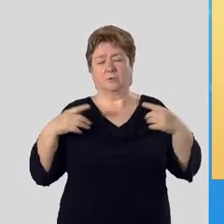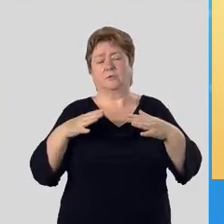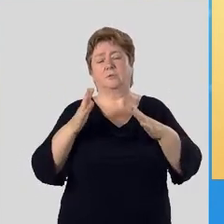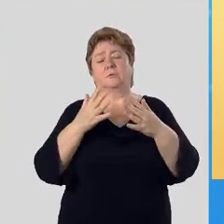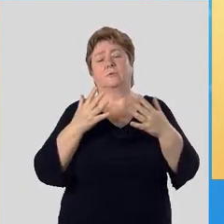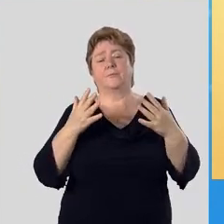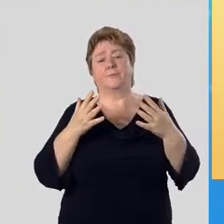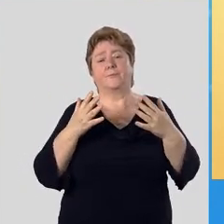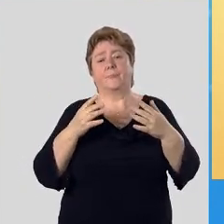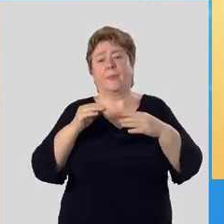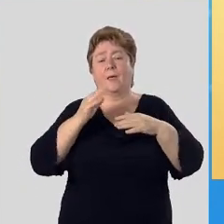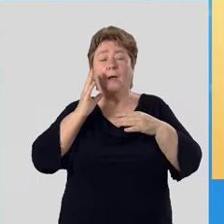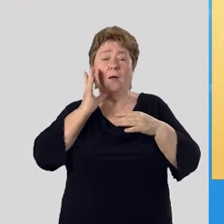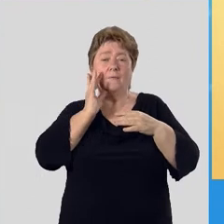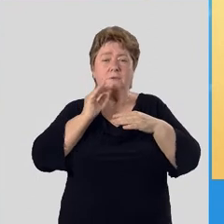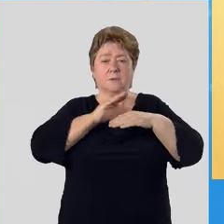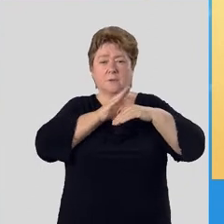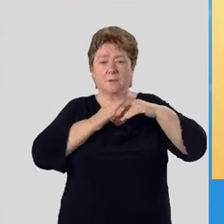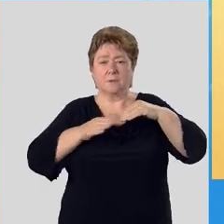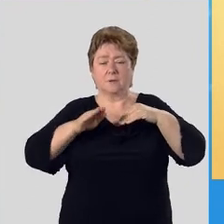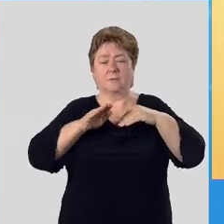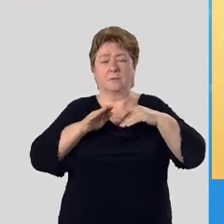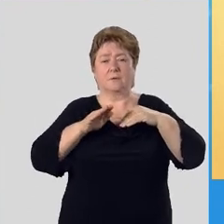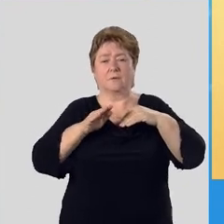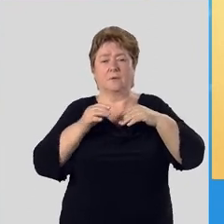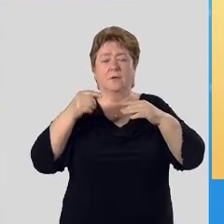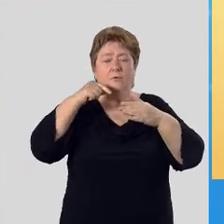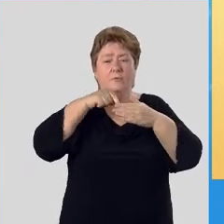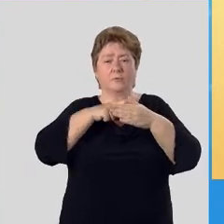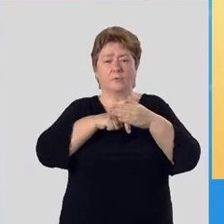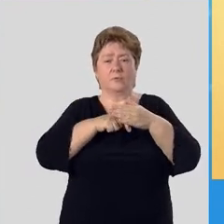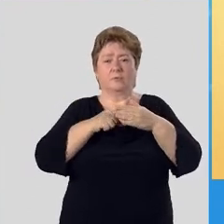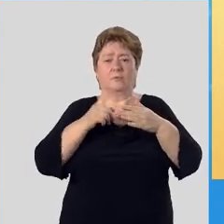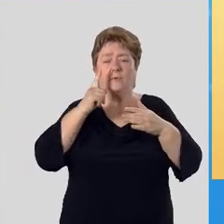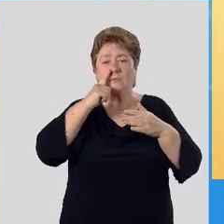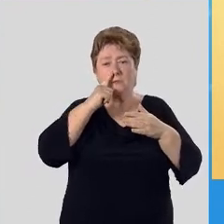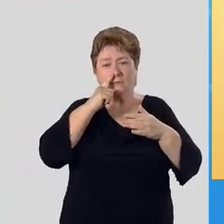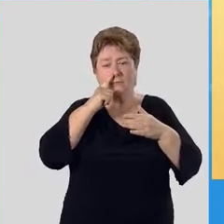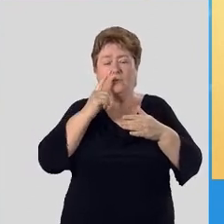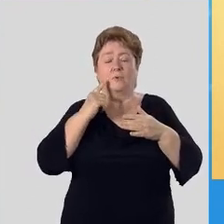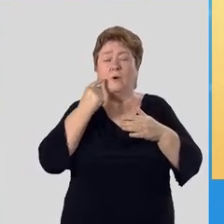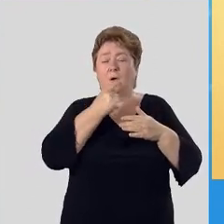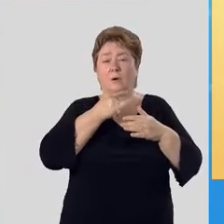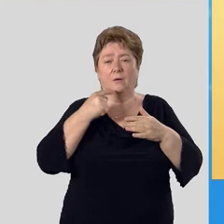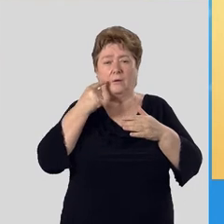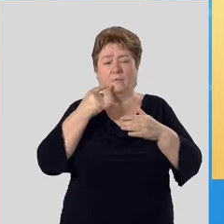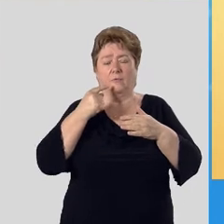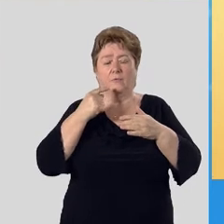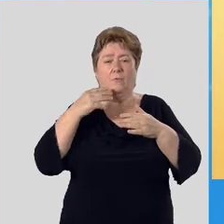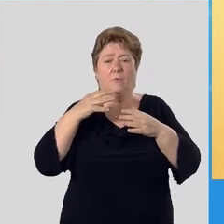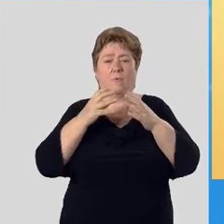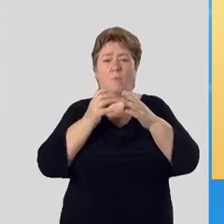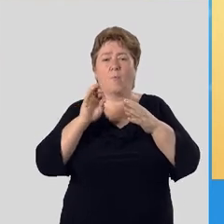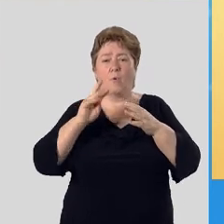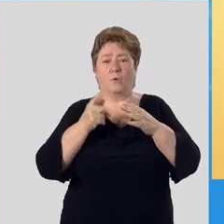средой. Слизистые оболочки выстилают изнутри носовую, ротовую полости, а